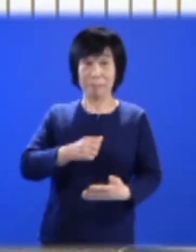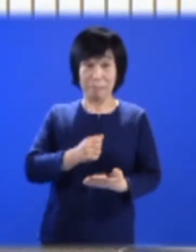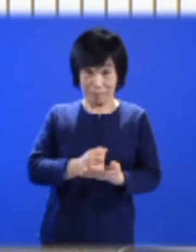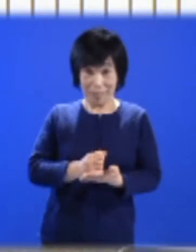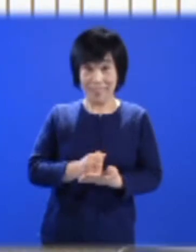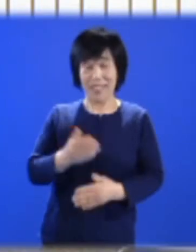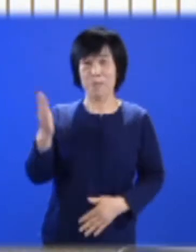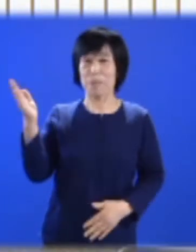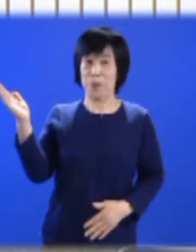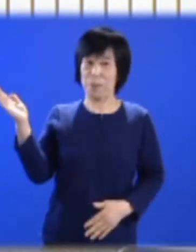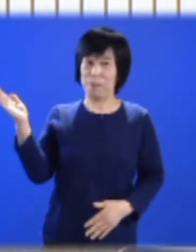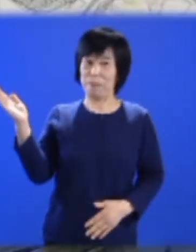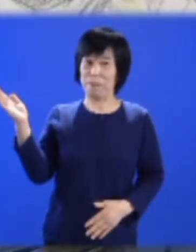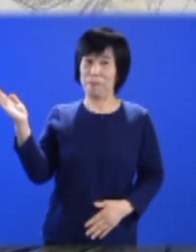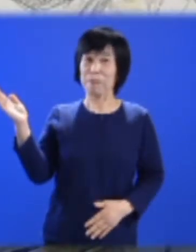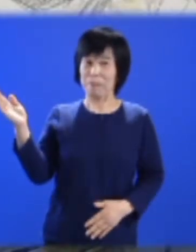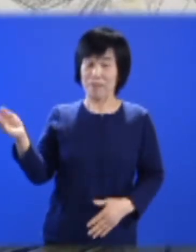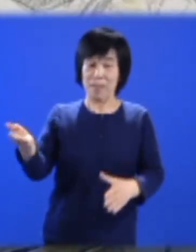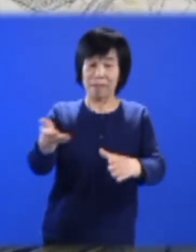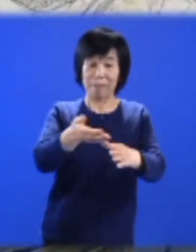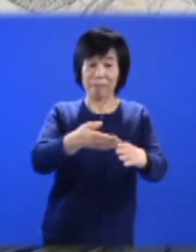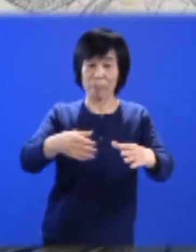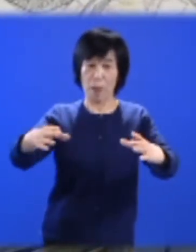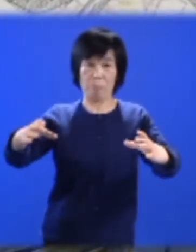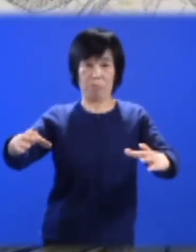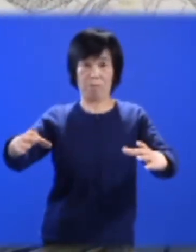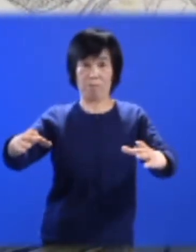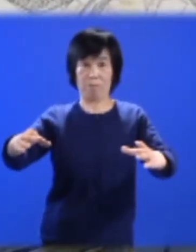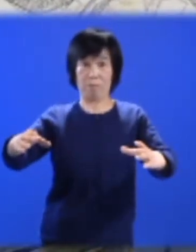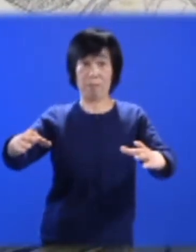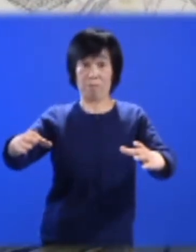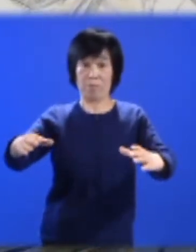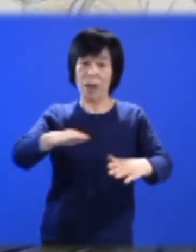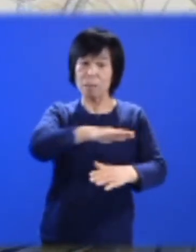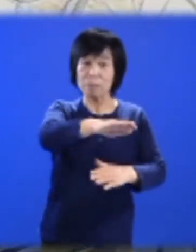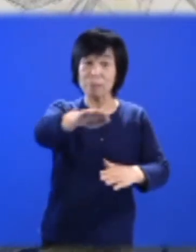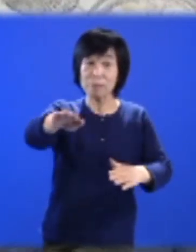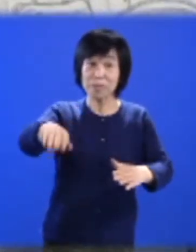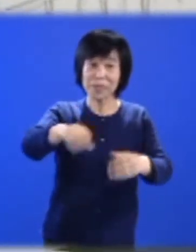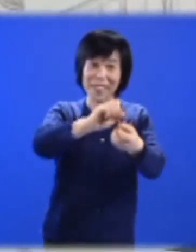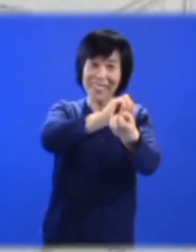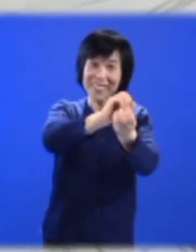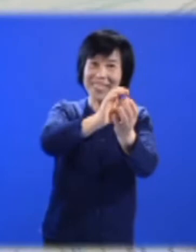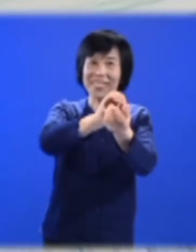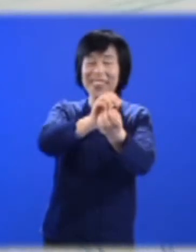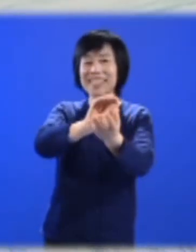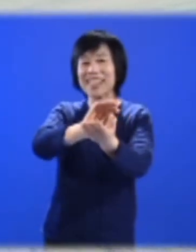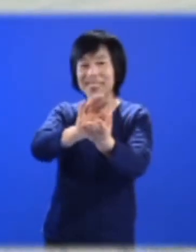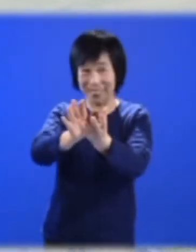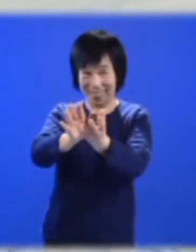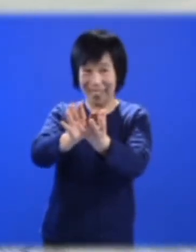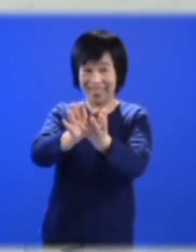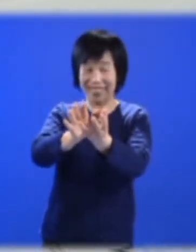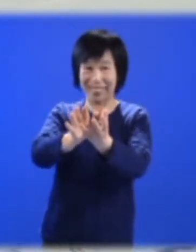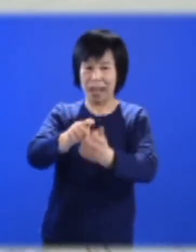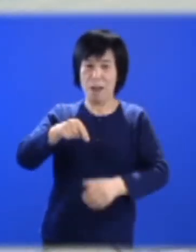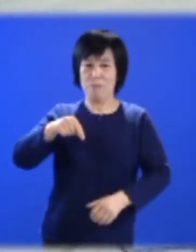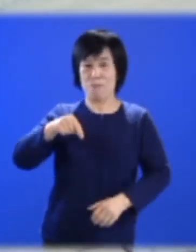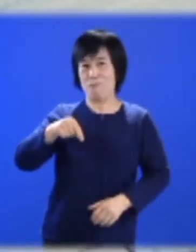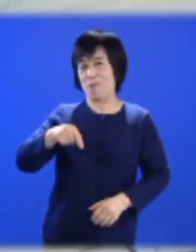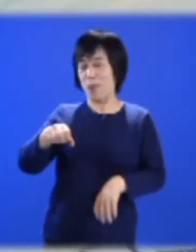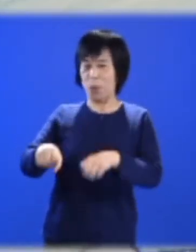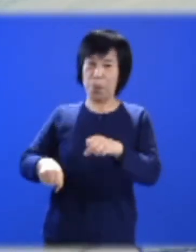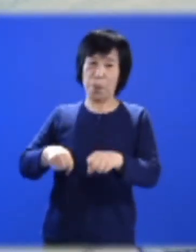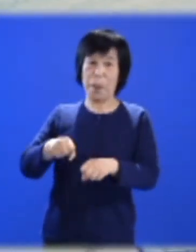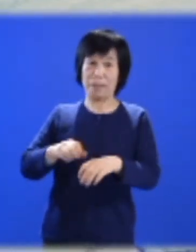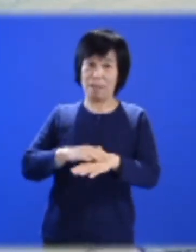できました。どうですか。真ん中にダムをまず大きく描いて、その対岸に見える綺麗な桜を描いてみ